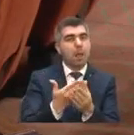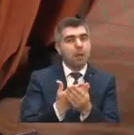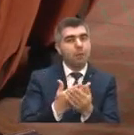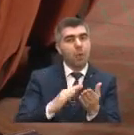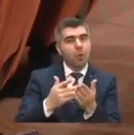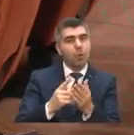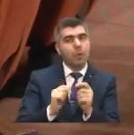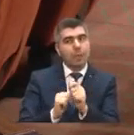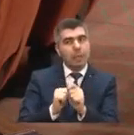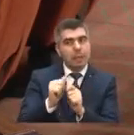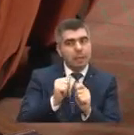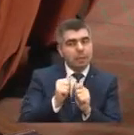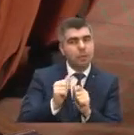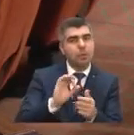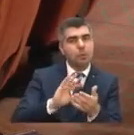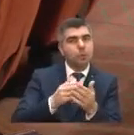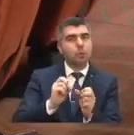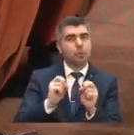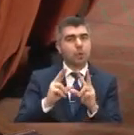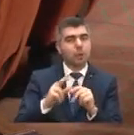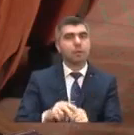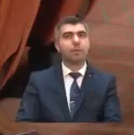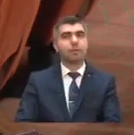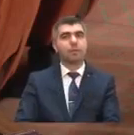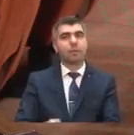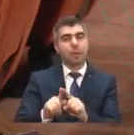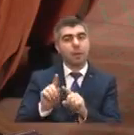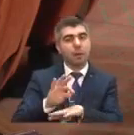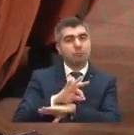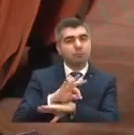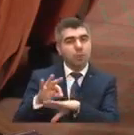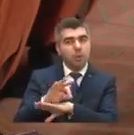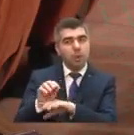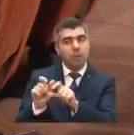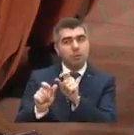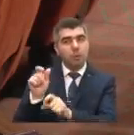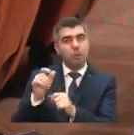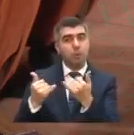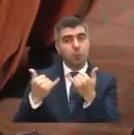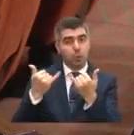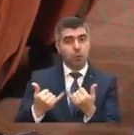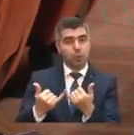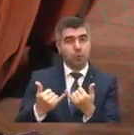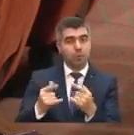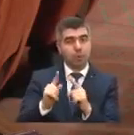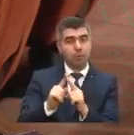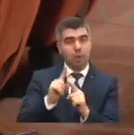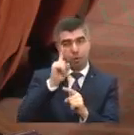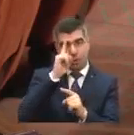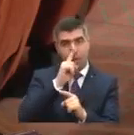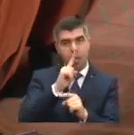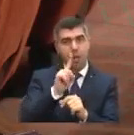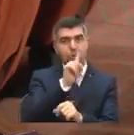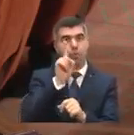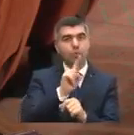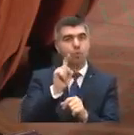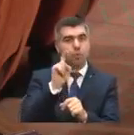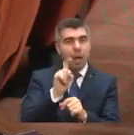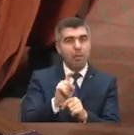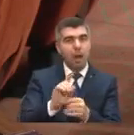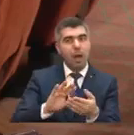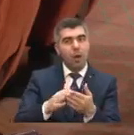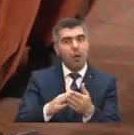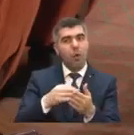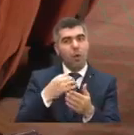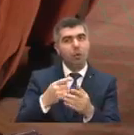المرافقين ديال المواطنين والمرتفقين، وعندنا الموارد البشريه اللي اليوم تنحاولوا نحلوها مع المجالس الترابيه او مع السلطات المحليه